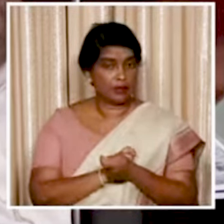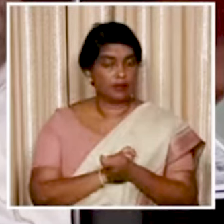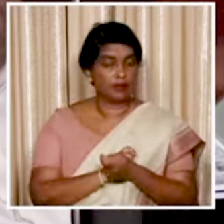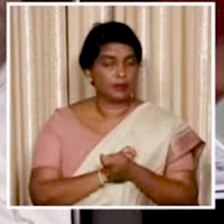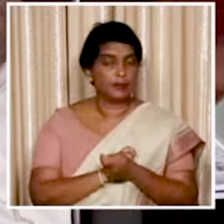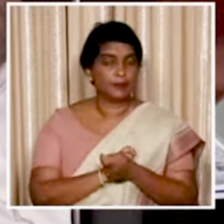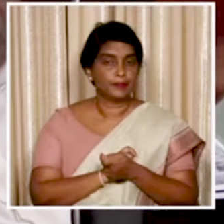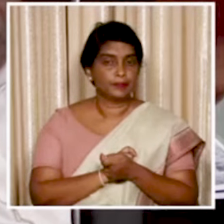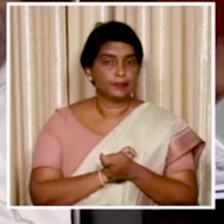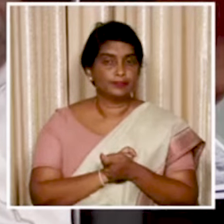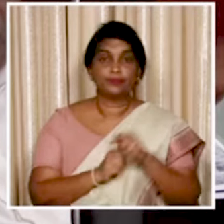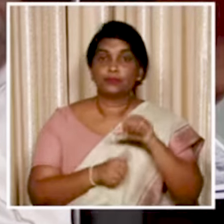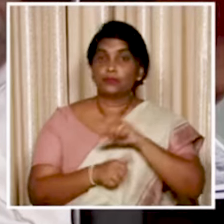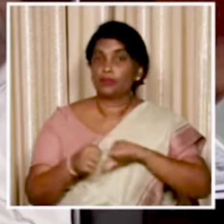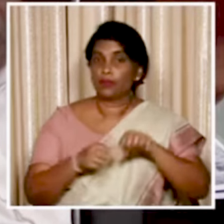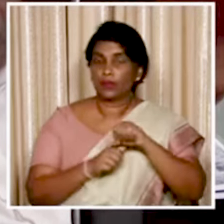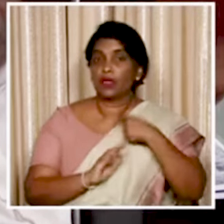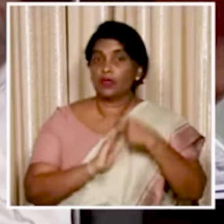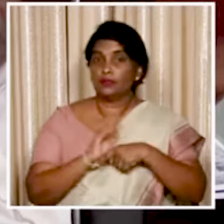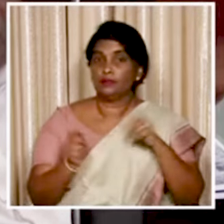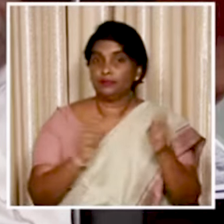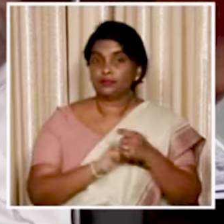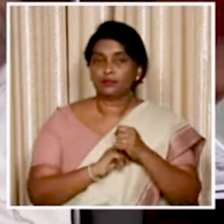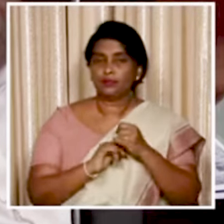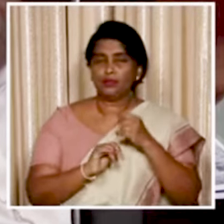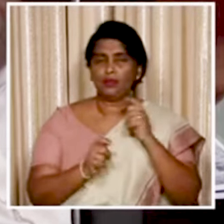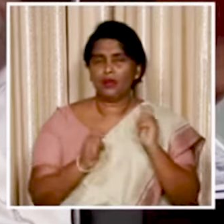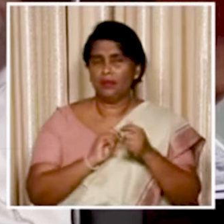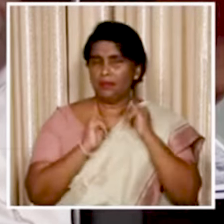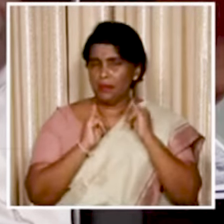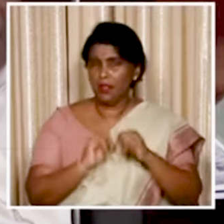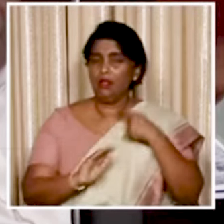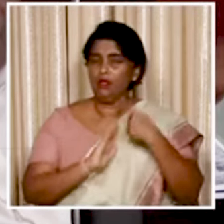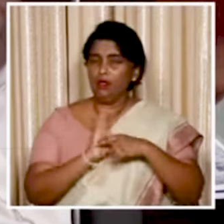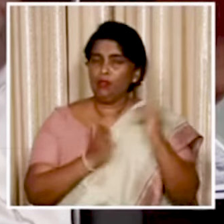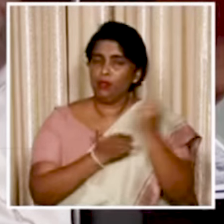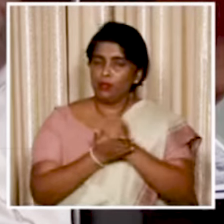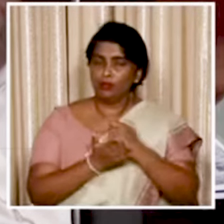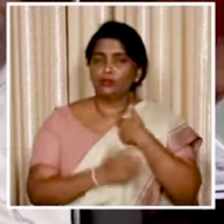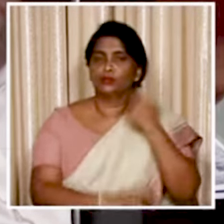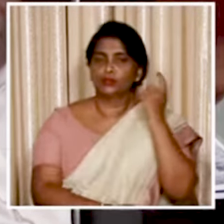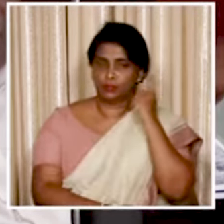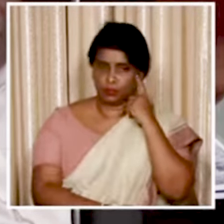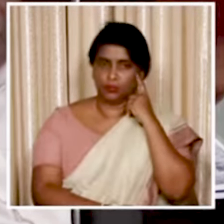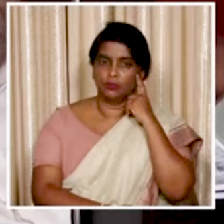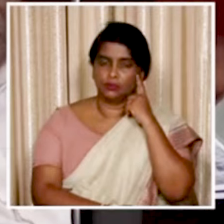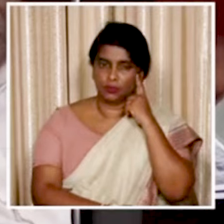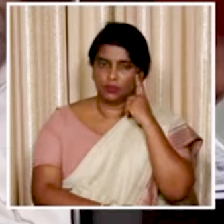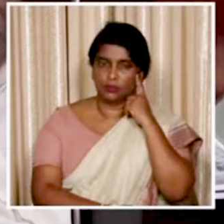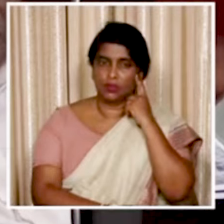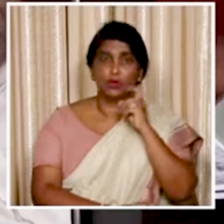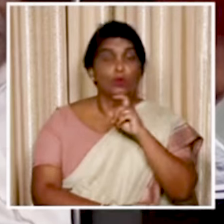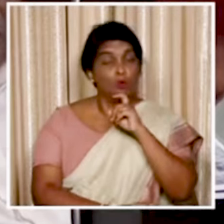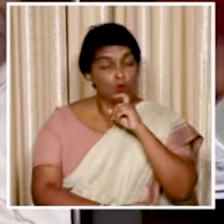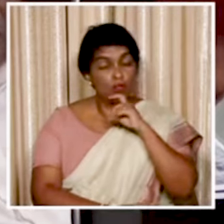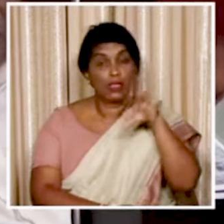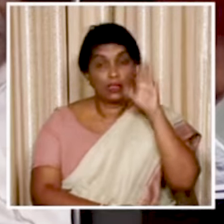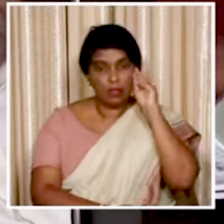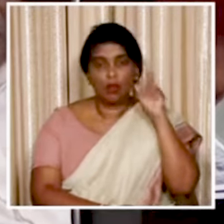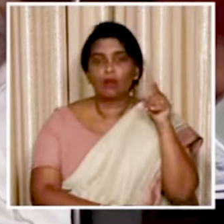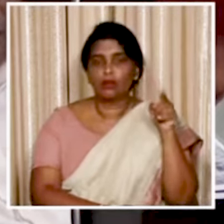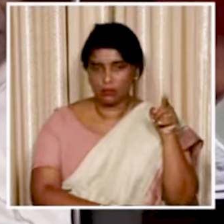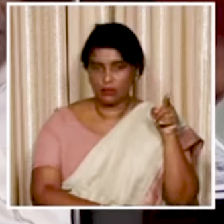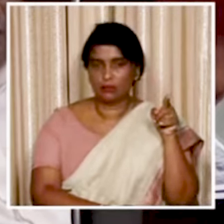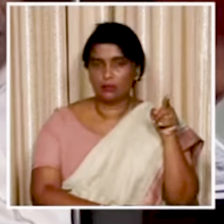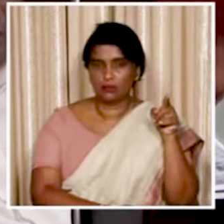ක්‍රිකට් ආයතනයේ ශ්‍රී ලංකා ක්‍රිකට් දූෂිතයි කියලා අද ලංකාවේ හැම කෙනෙක්ම දන්නවා. ඒක අධිකරණයක් දැනගන්න ඕන ගරු